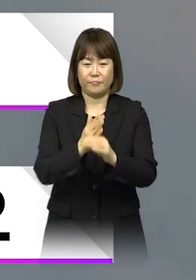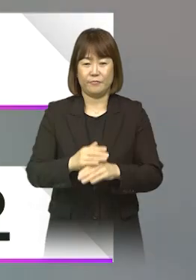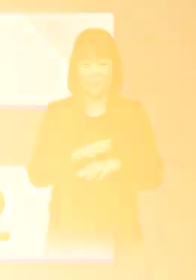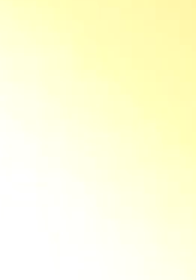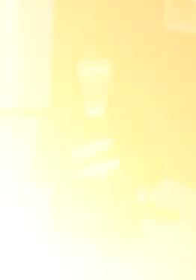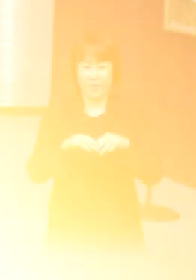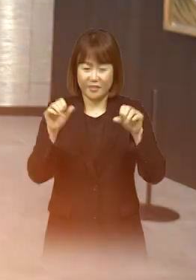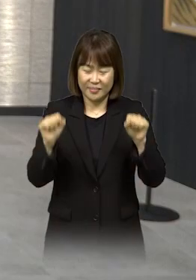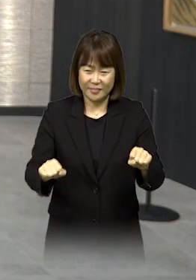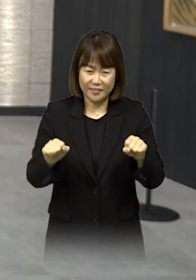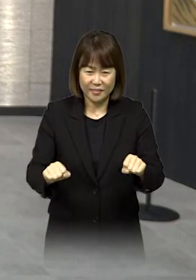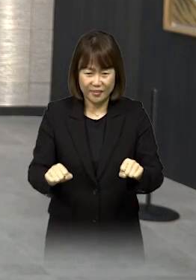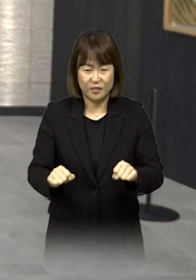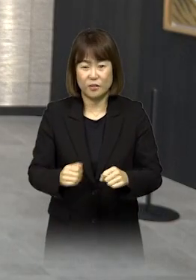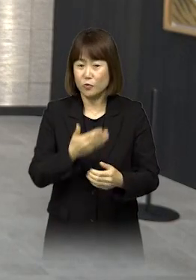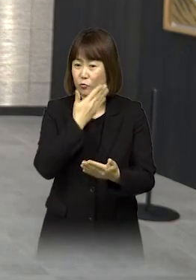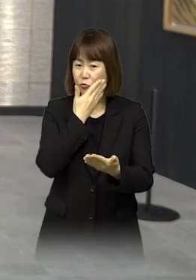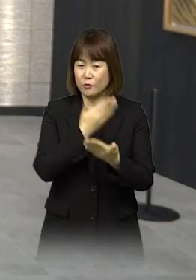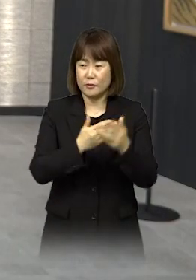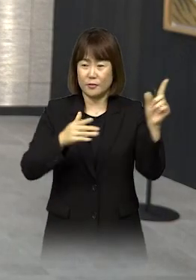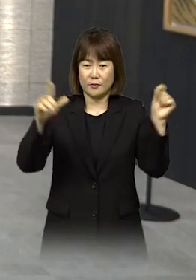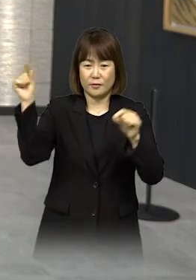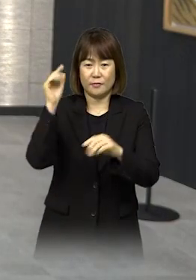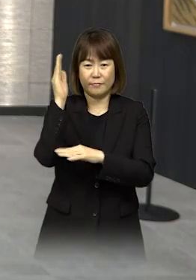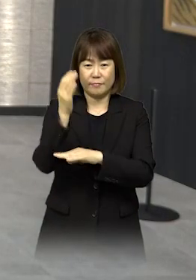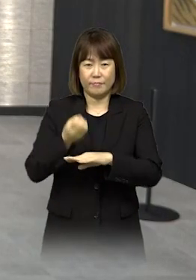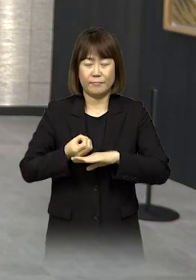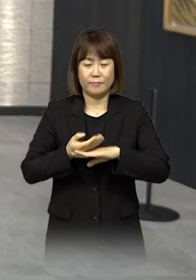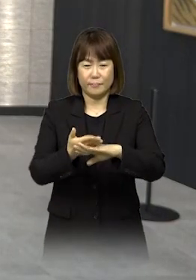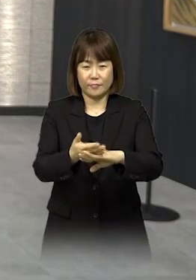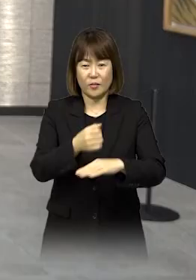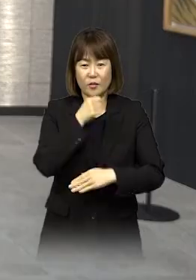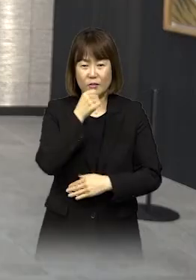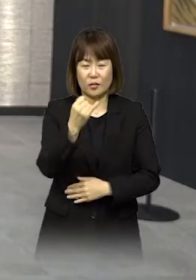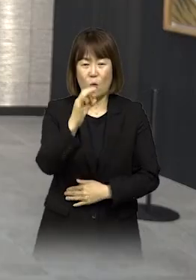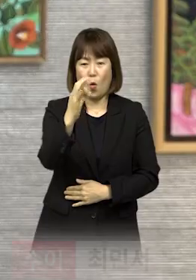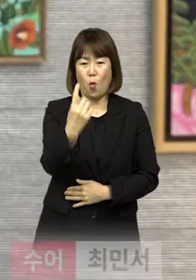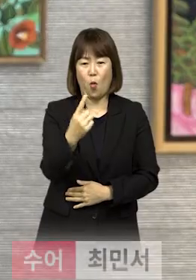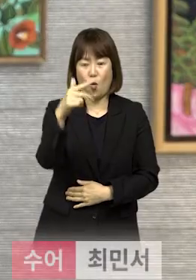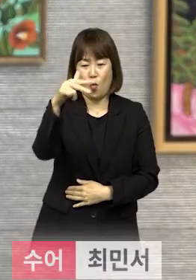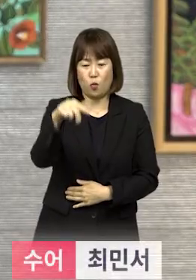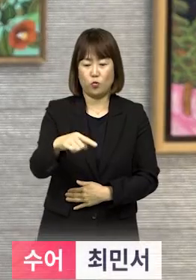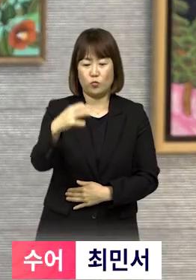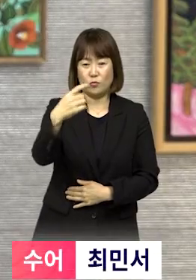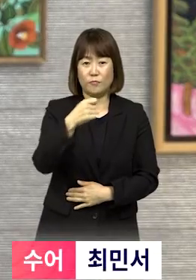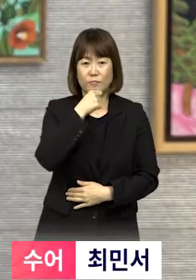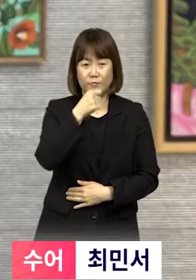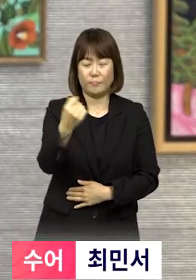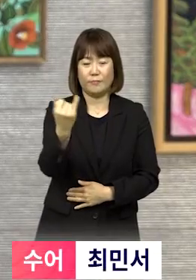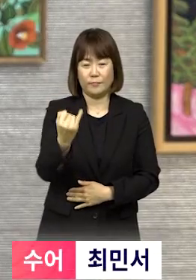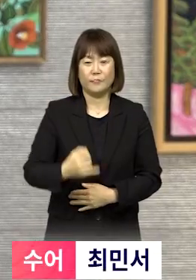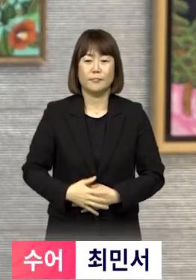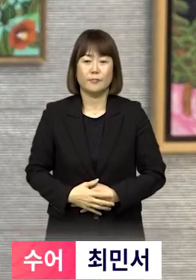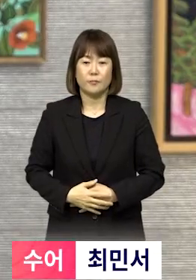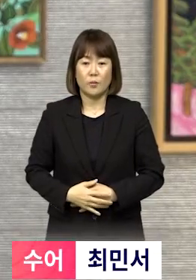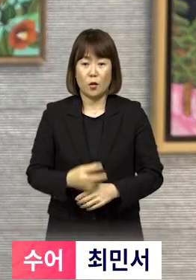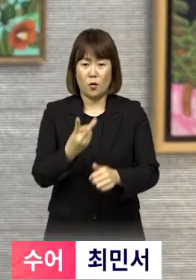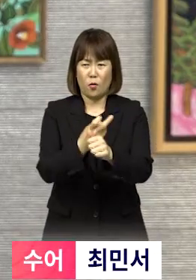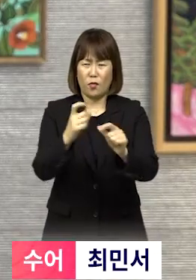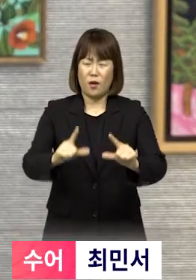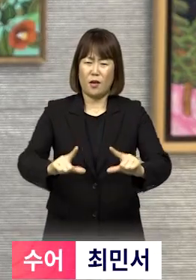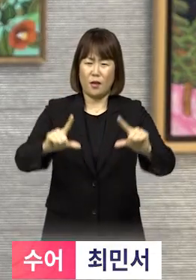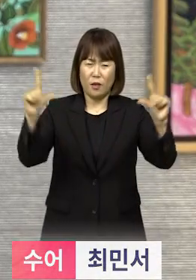있습니다 안녕하세요 양산 속 팩트와 이야기를 전합니다 양상백토리의 팩티지기